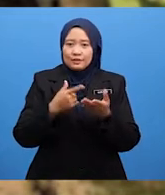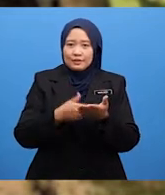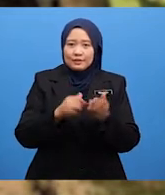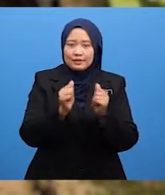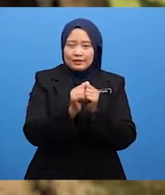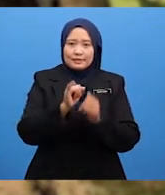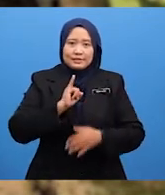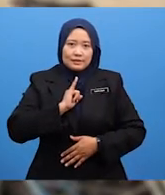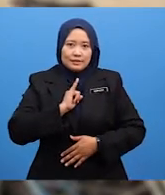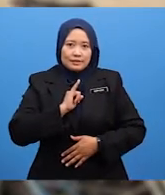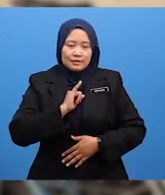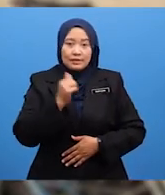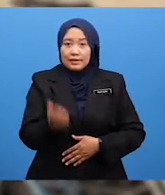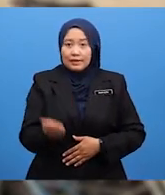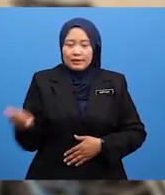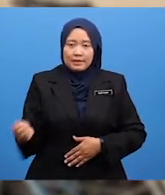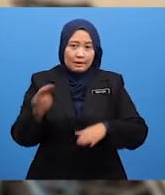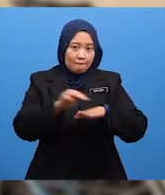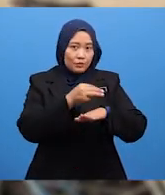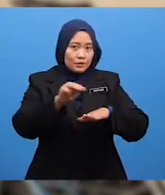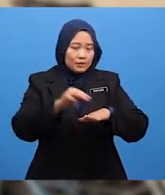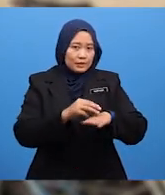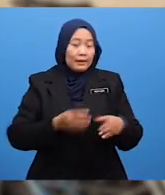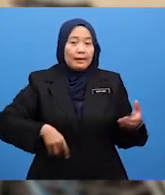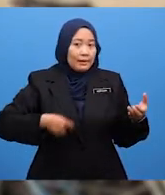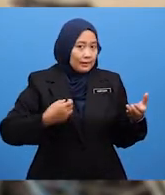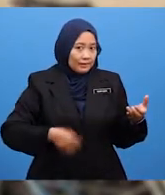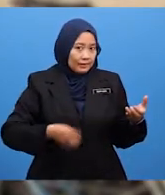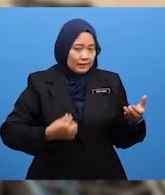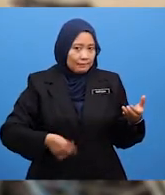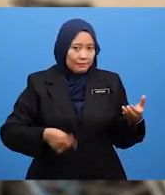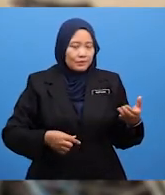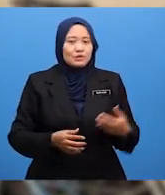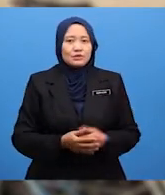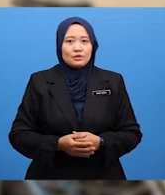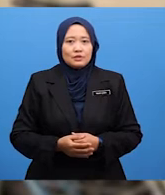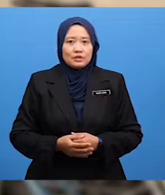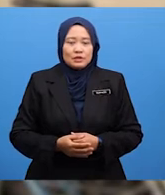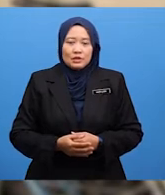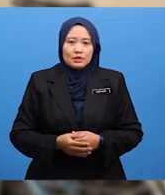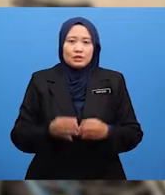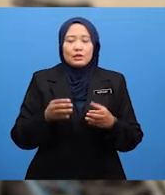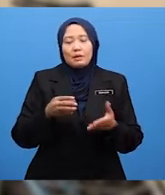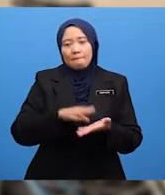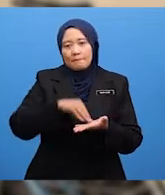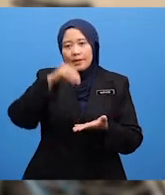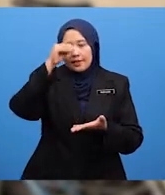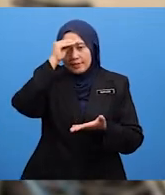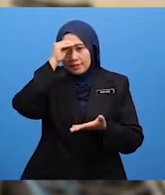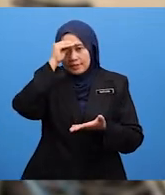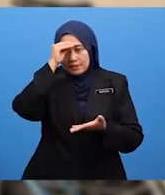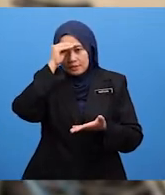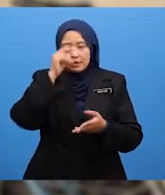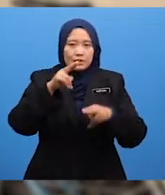muzik gambus. Kita mulakan pembelajaran hari ini dengan mempelajari cara postur badan semasa bermain atau